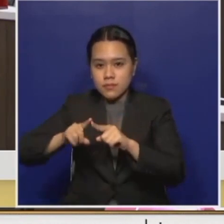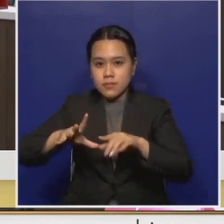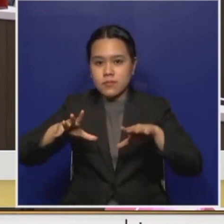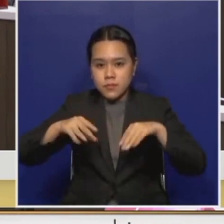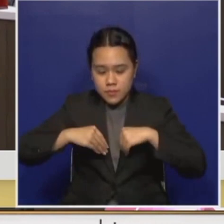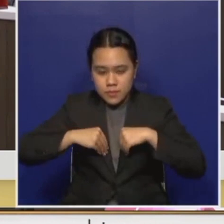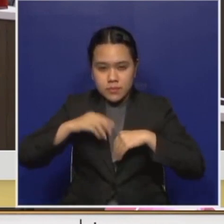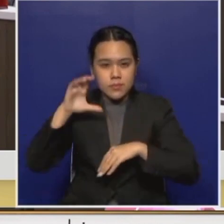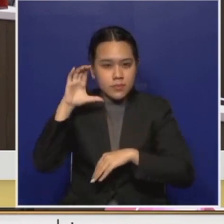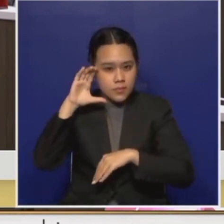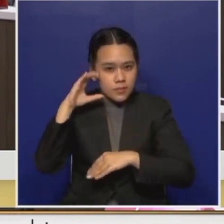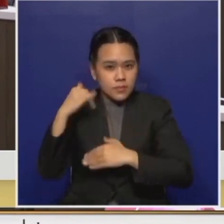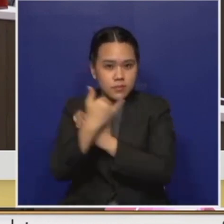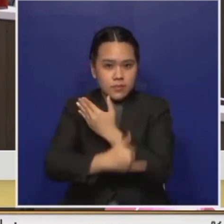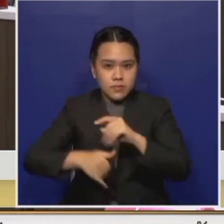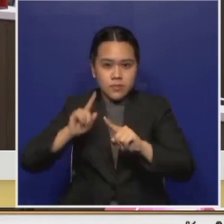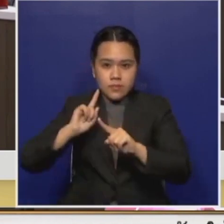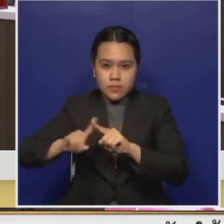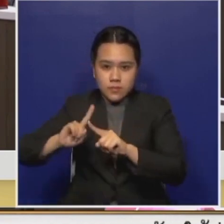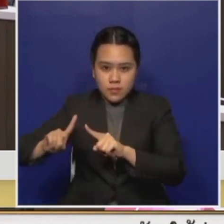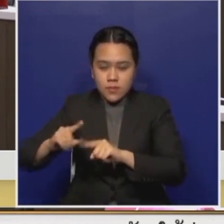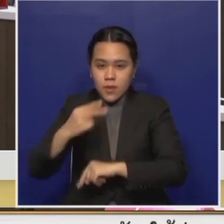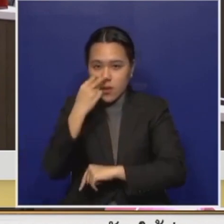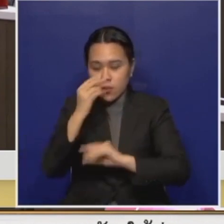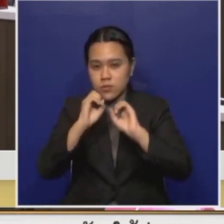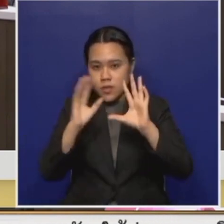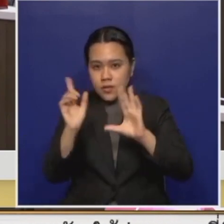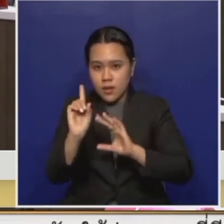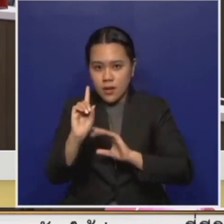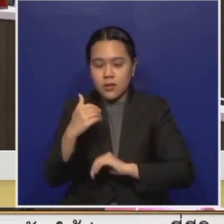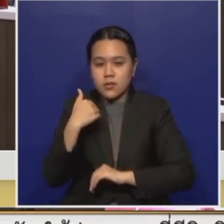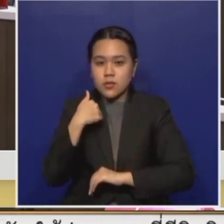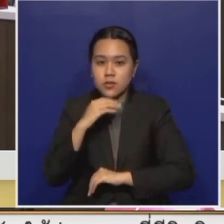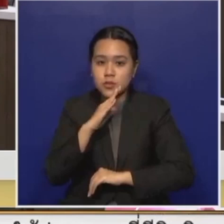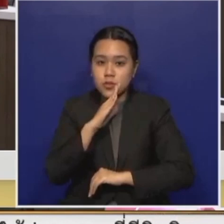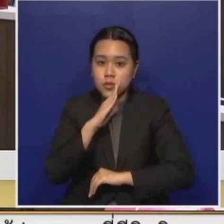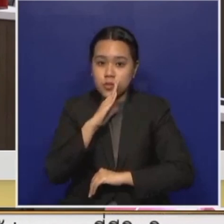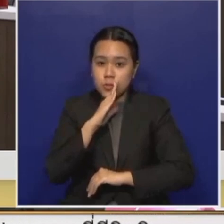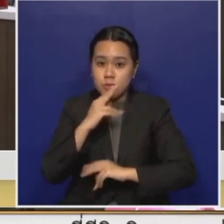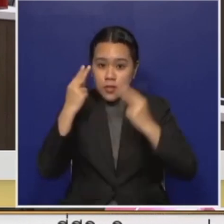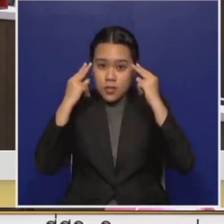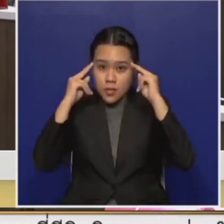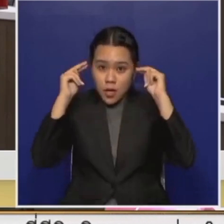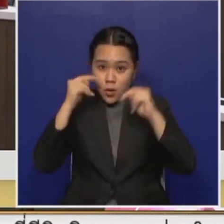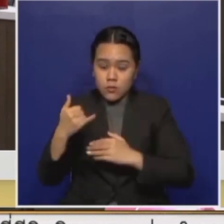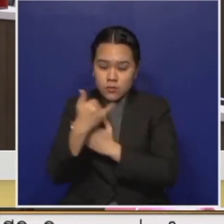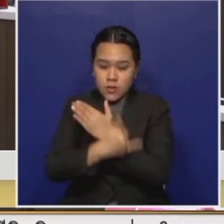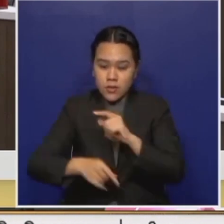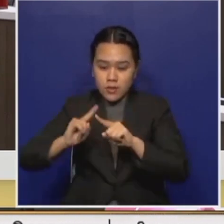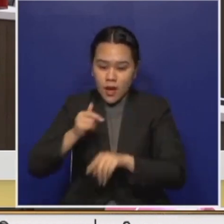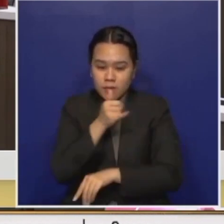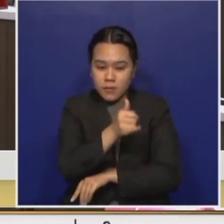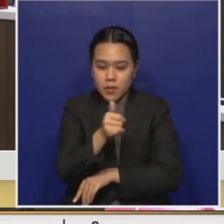เป็นสิงที่ปรากฏชัดกับสายตาว่าเวลาผู้นำของเราไปในต่ประเทศพฤธิกณพฤธิกรรมต่ ๆ